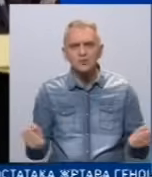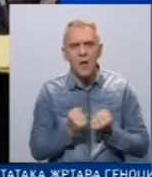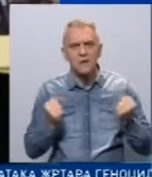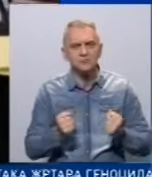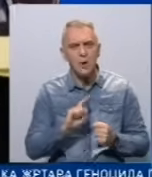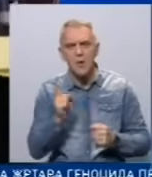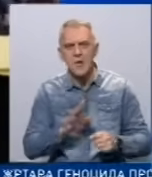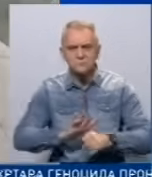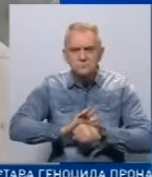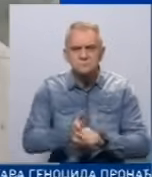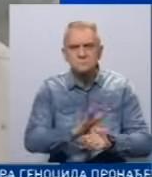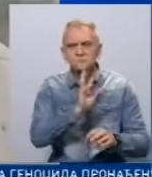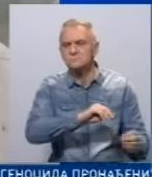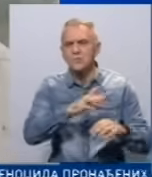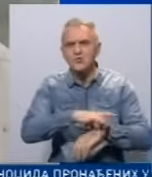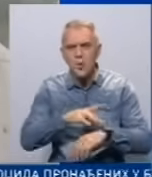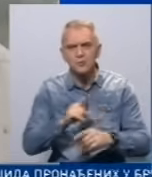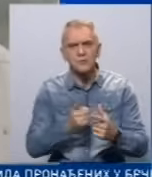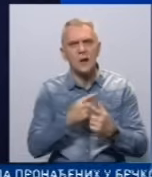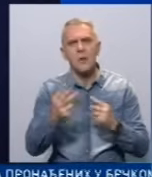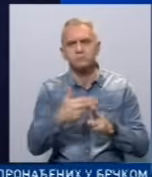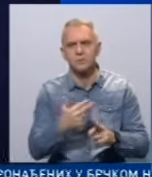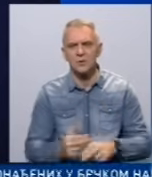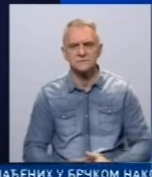neće prisilno evakuisati ljekare ili pacijente.